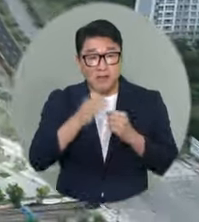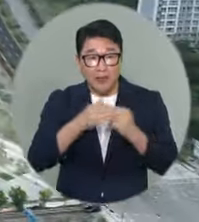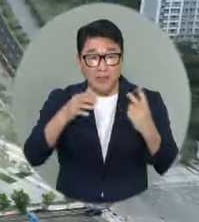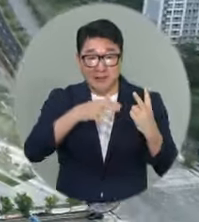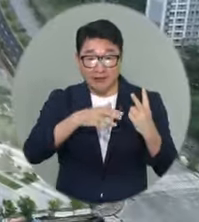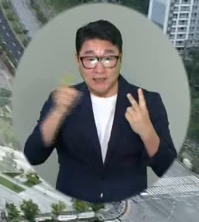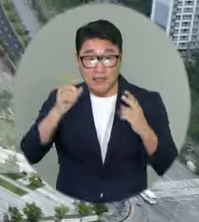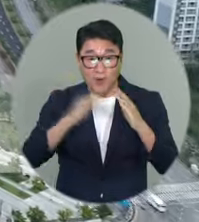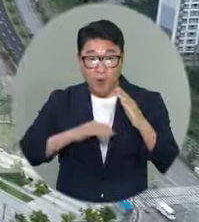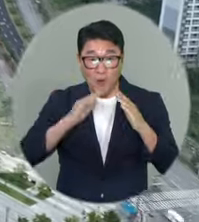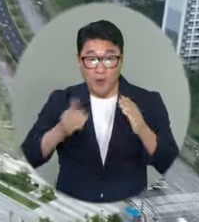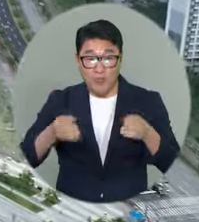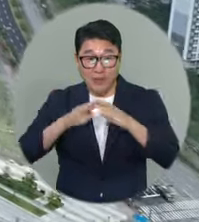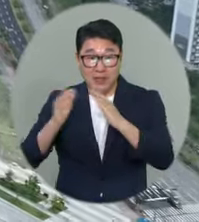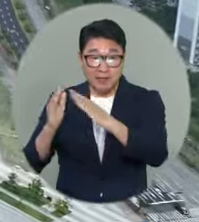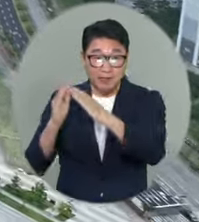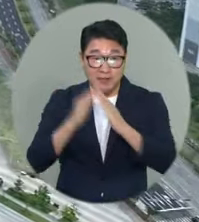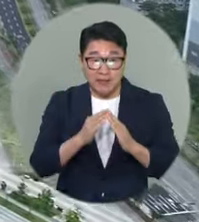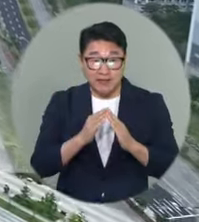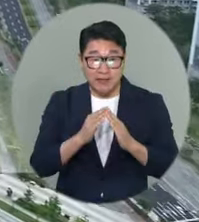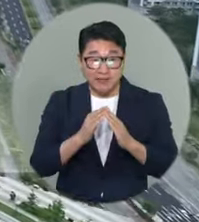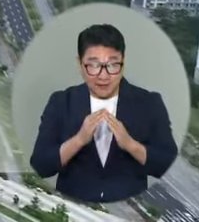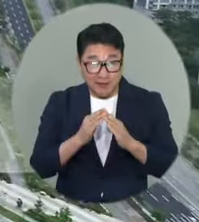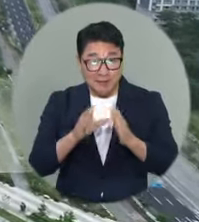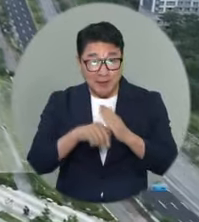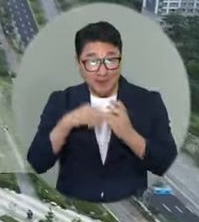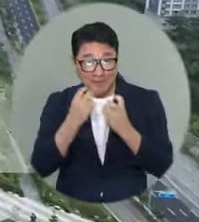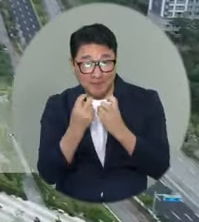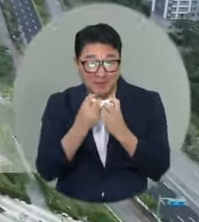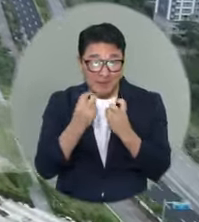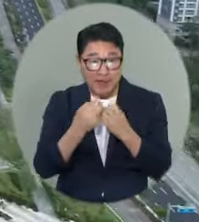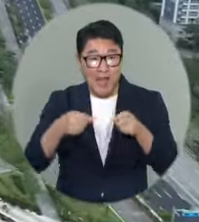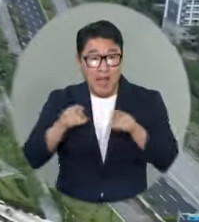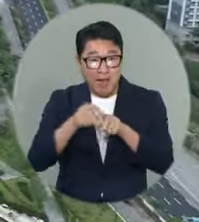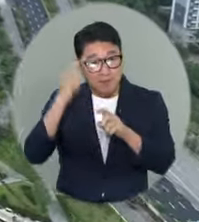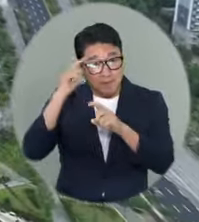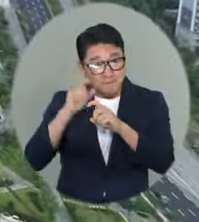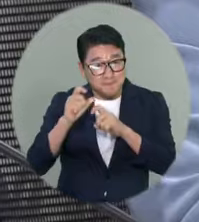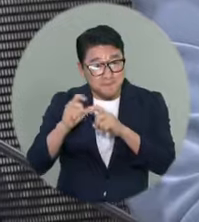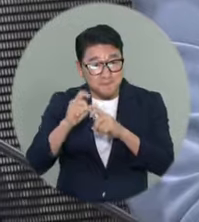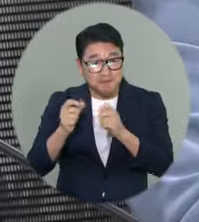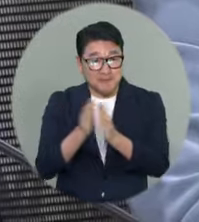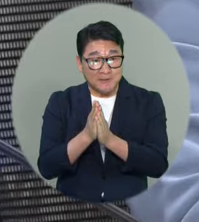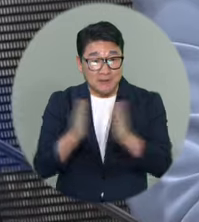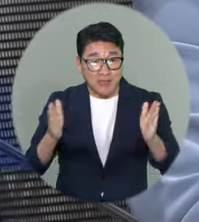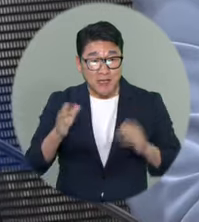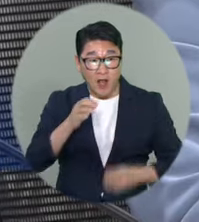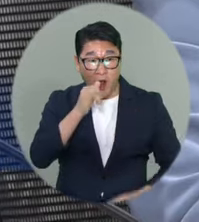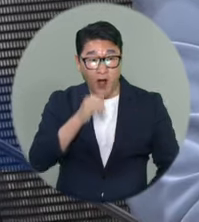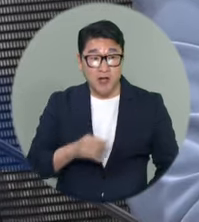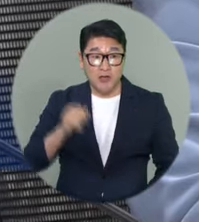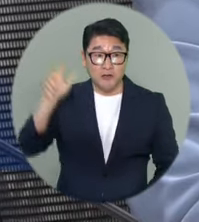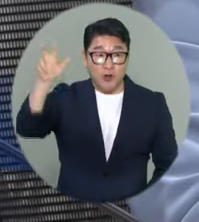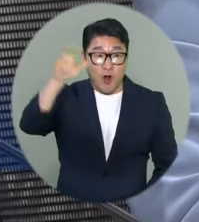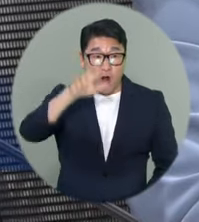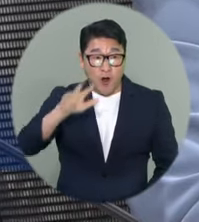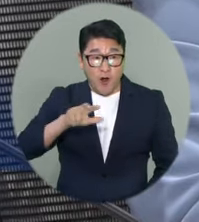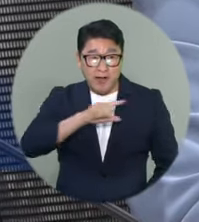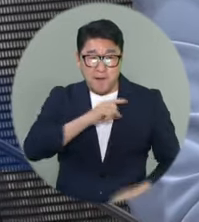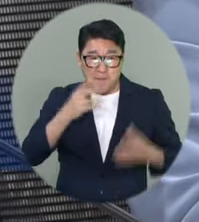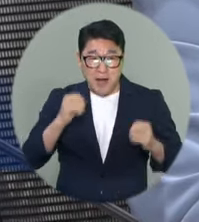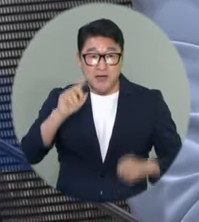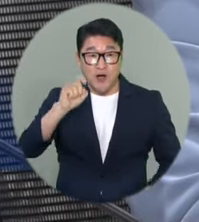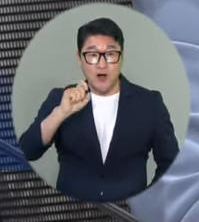2차 공공기관 이전, 이른바 시즌2의 전략도 공동대응으로 짰습니다. 전국에서 가장 많은